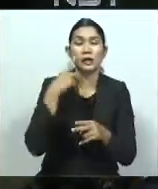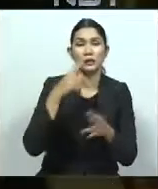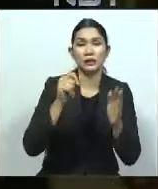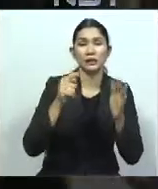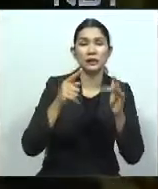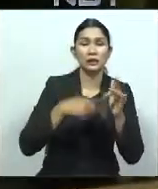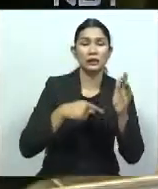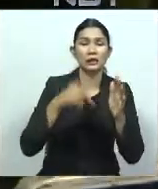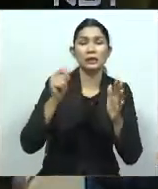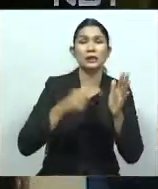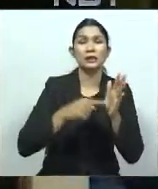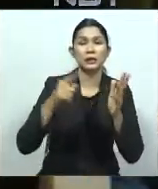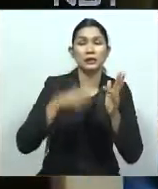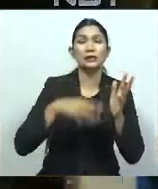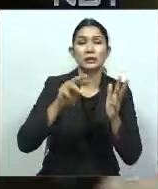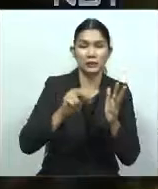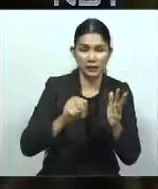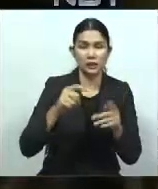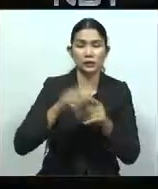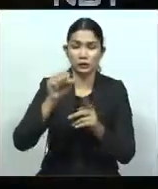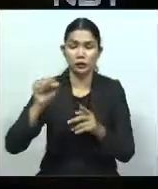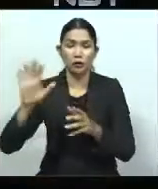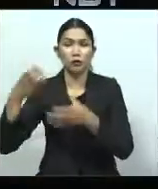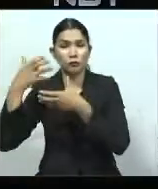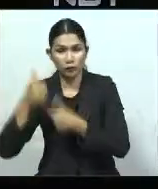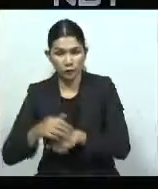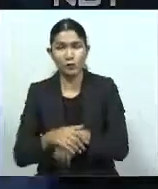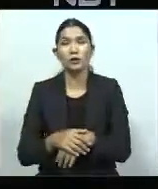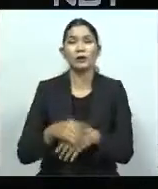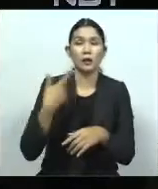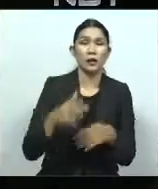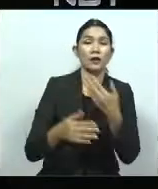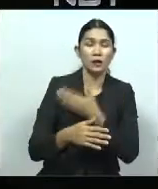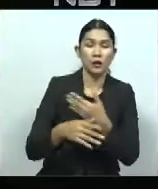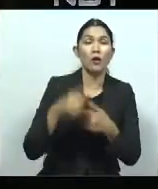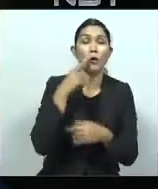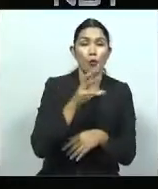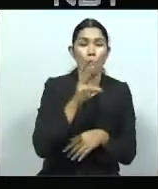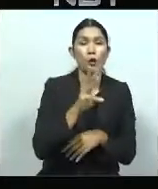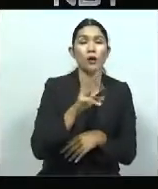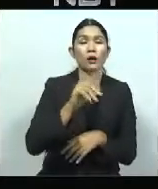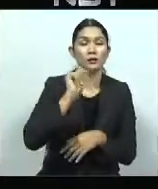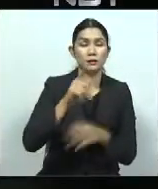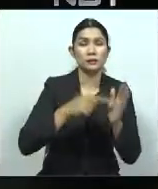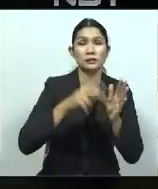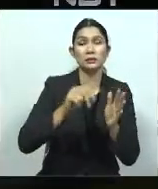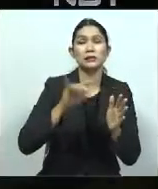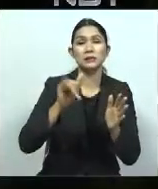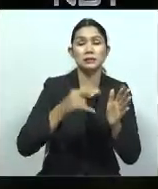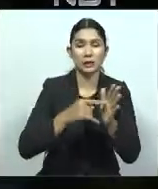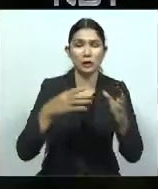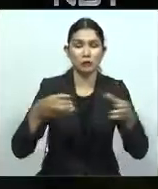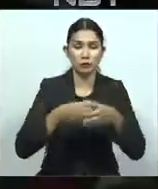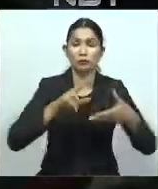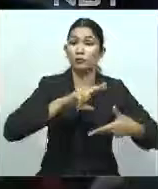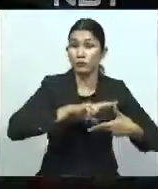ากรส.ส.บัญชีรายชื่อพรรคประชาธิปัตย์และนางสาววัฒนยาวงโอภาสีส.ส.บัญชีรายชื่อพรรคพลังประช